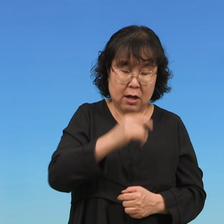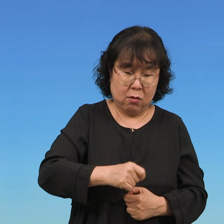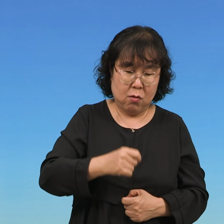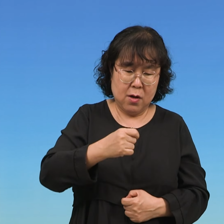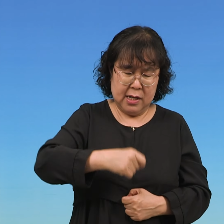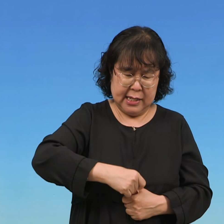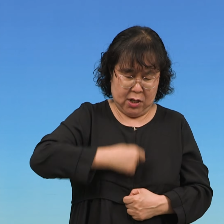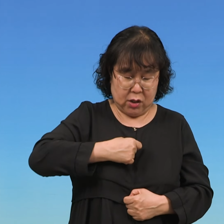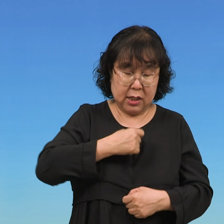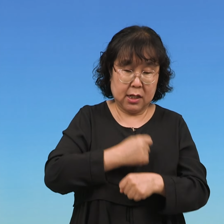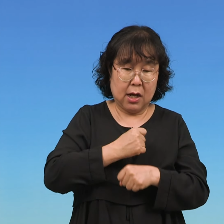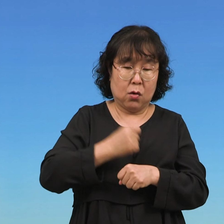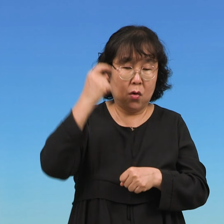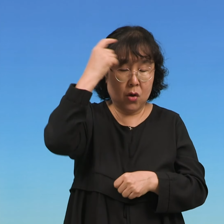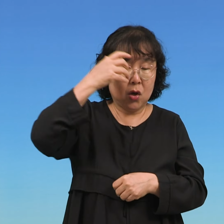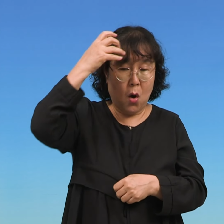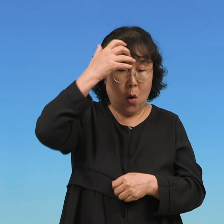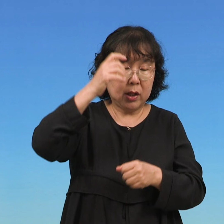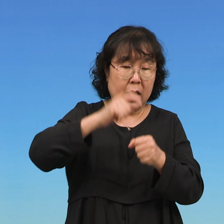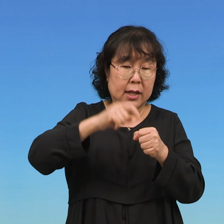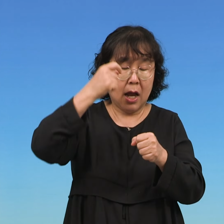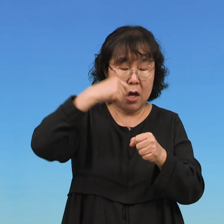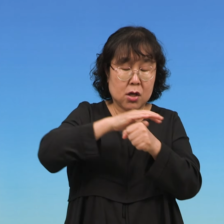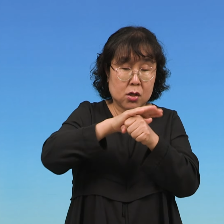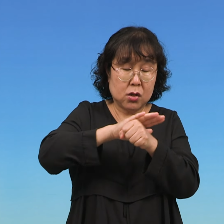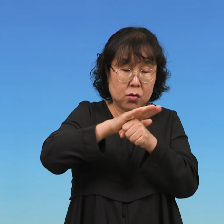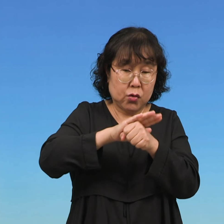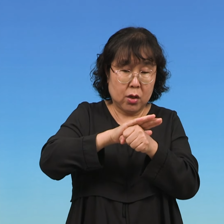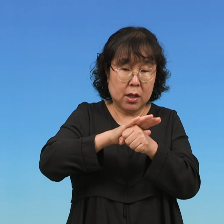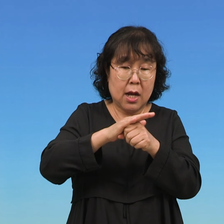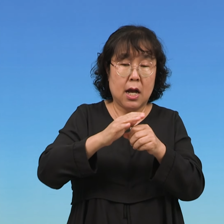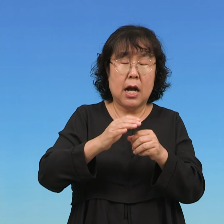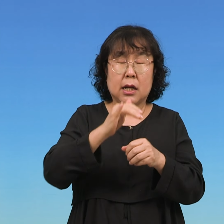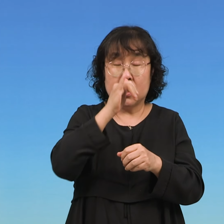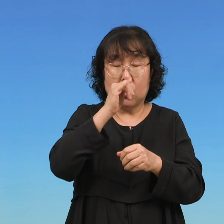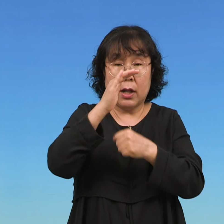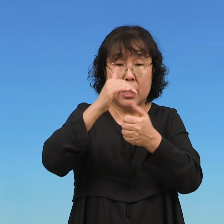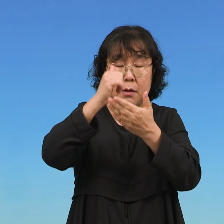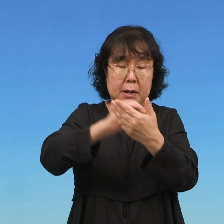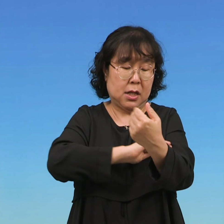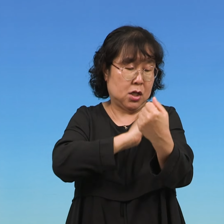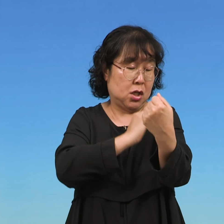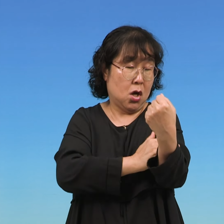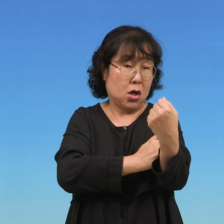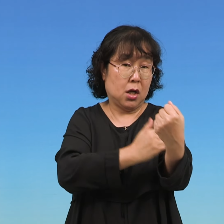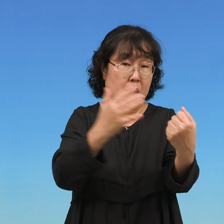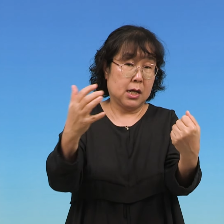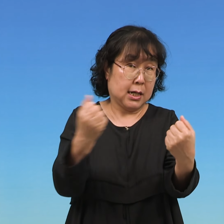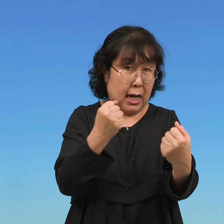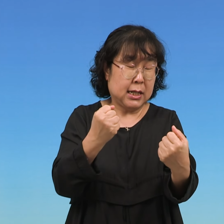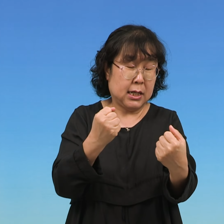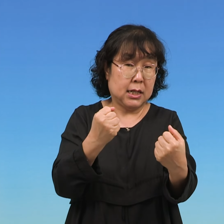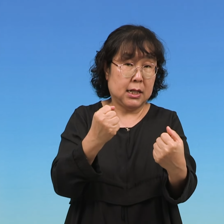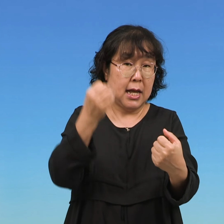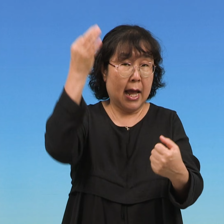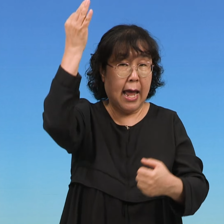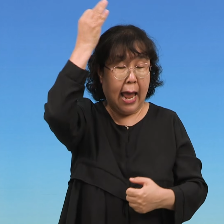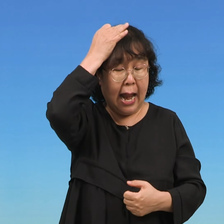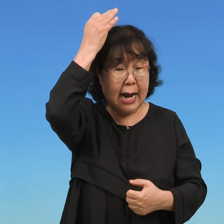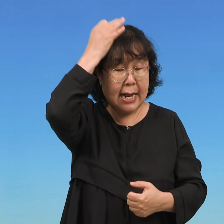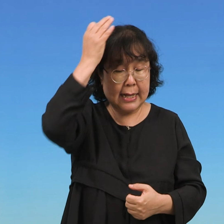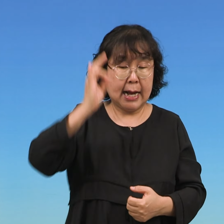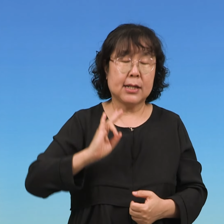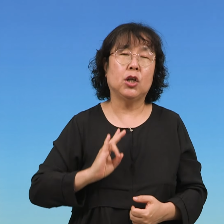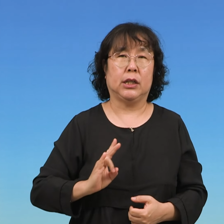참 영혼에 대한 긍휼과 사랑이 있었고 놀라운 하나님의 능력이 있었고 다 갖추운 인물이 당대에